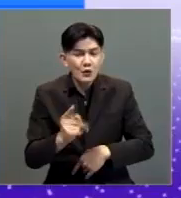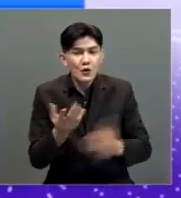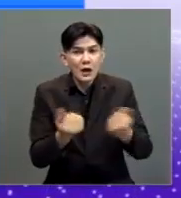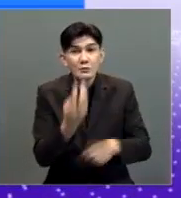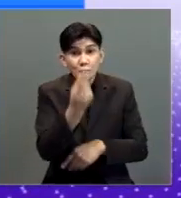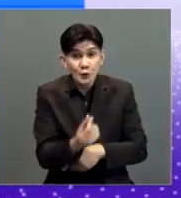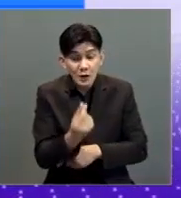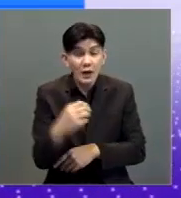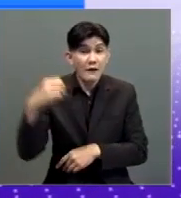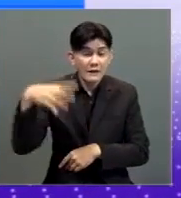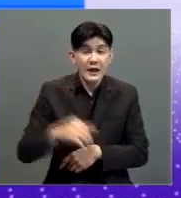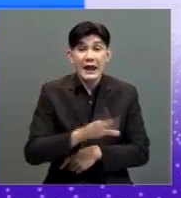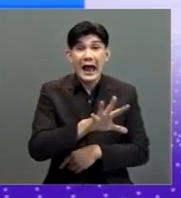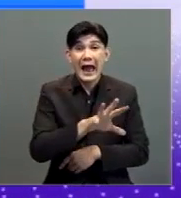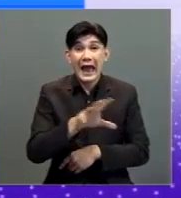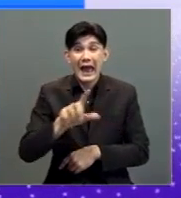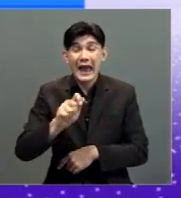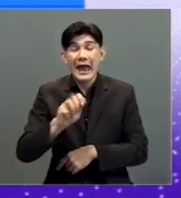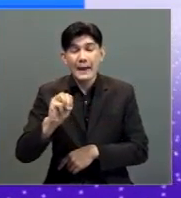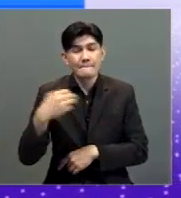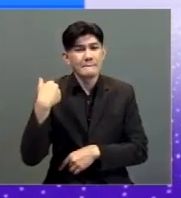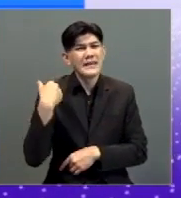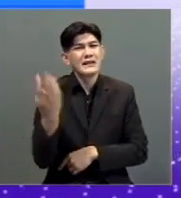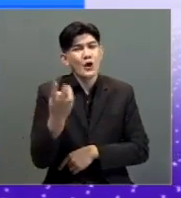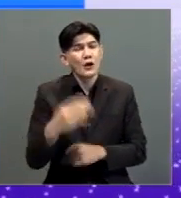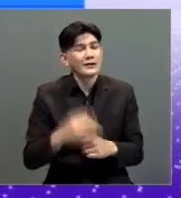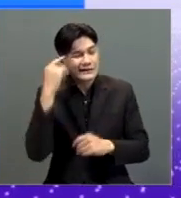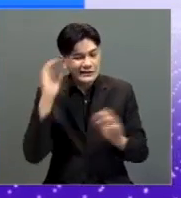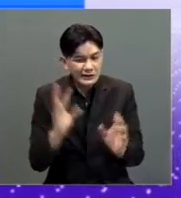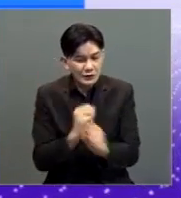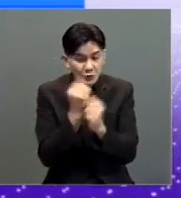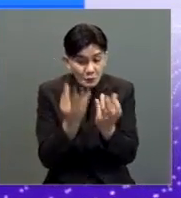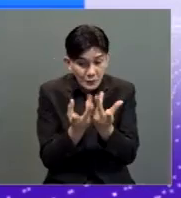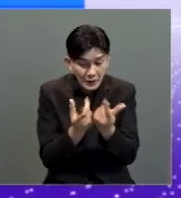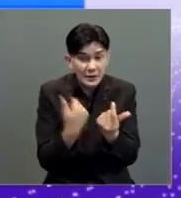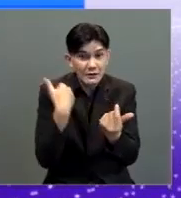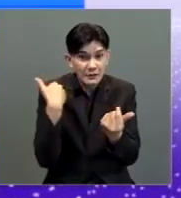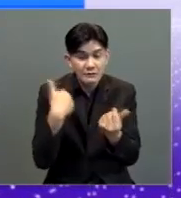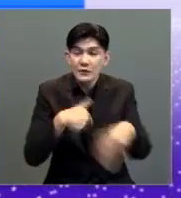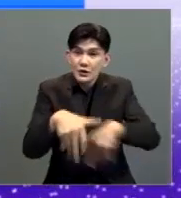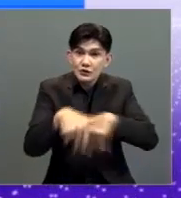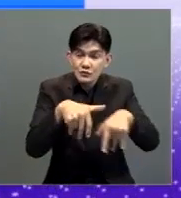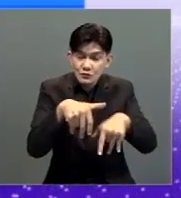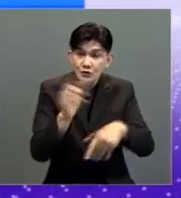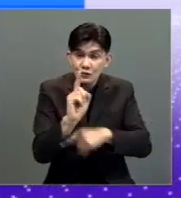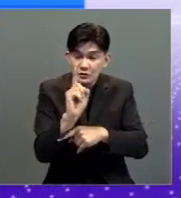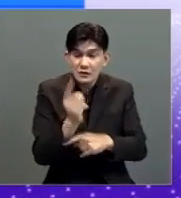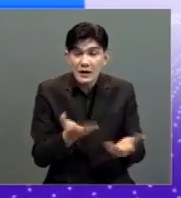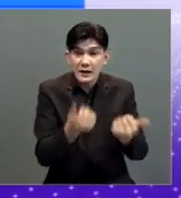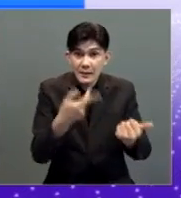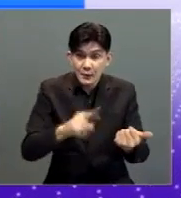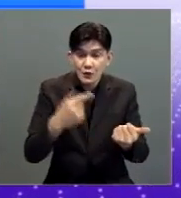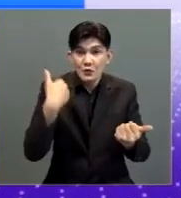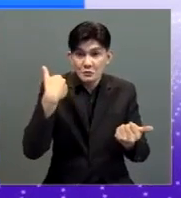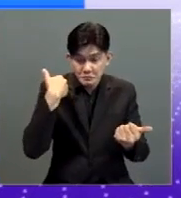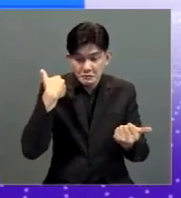ไหร่เพราะว่าไฟ5แอมป์เองเนี่ยมันเหมือนกับน้อยมากแต่พอเขาสรุปตัวเลขมาให้เนี่ยนะคะมีประชาชนที่ได้รับสิทธิประ